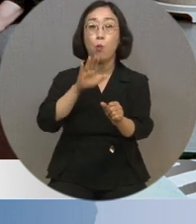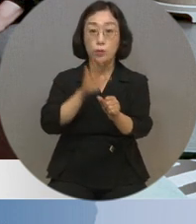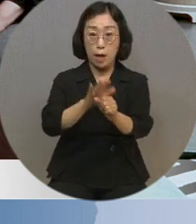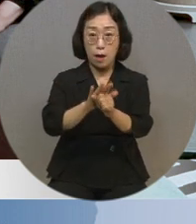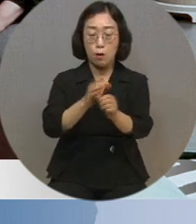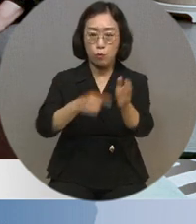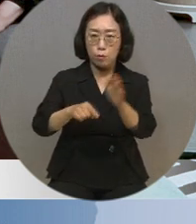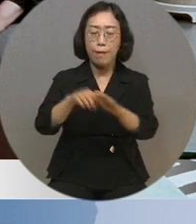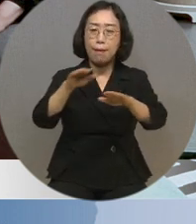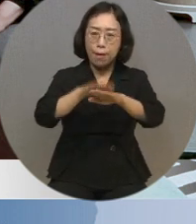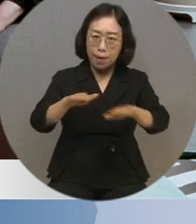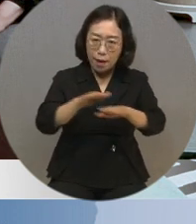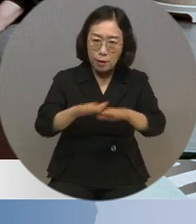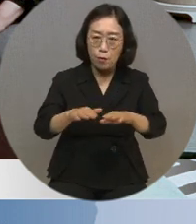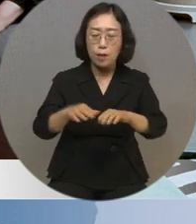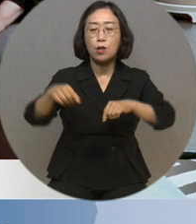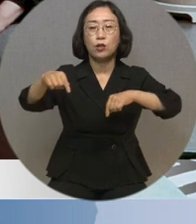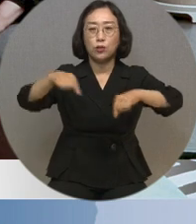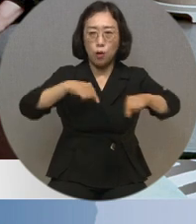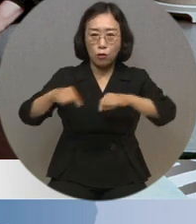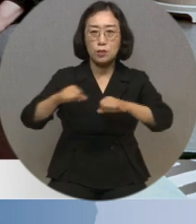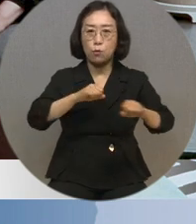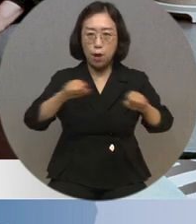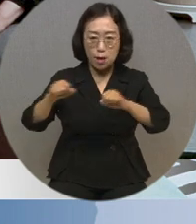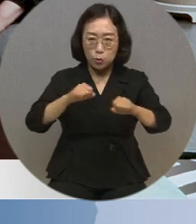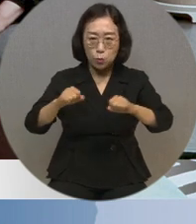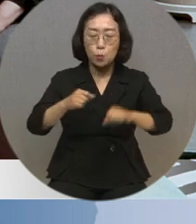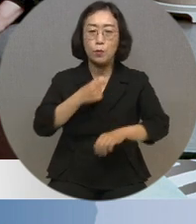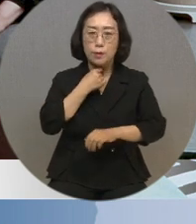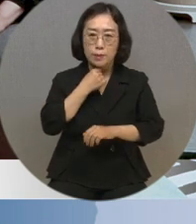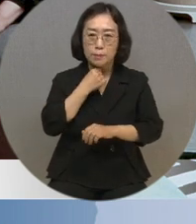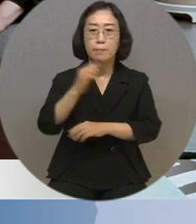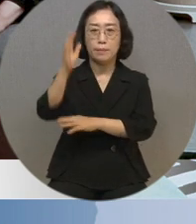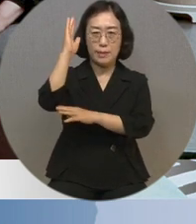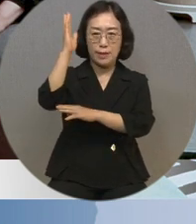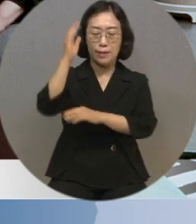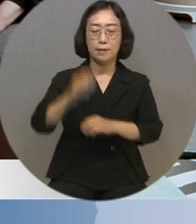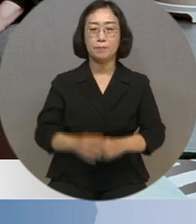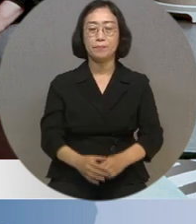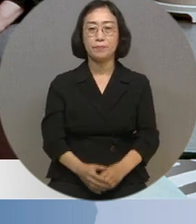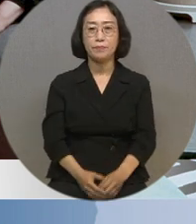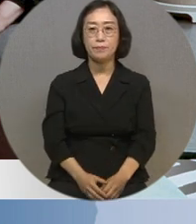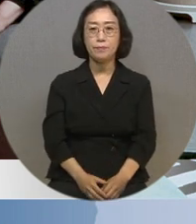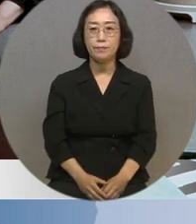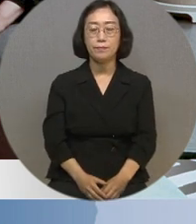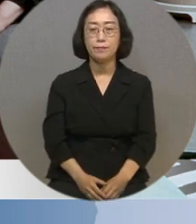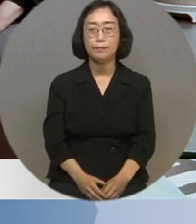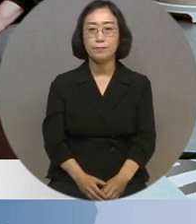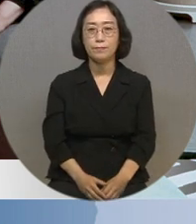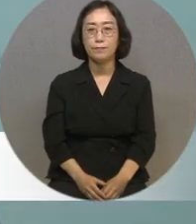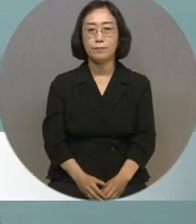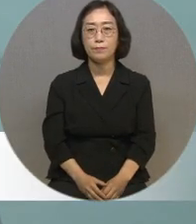있도록 해결하는 정치 활동을 펼쳐 나간다는 계획입니다. 김은별 기자입니다.